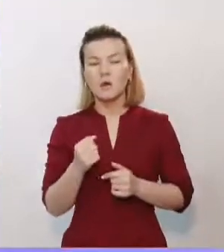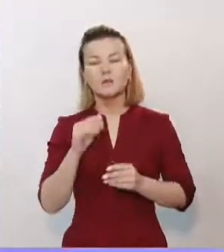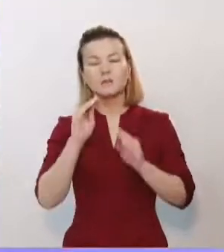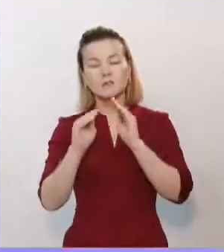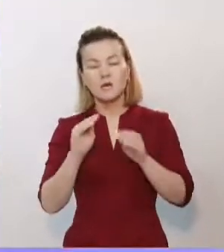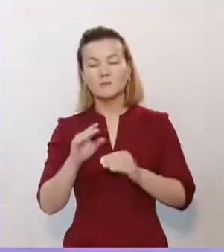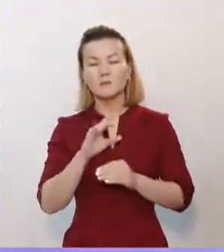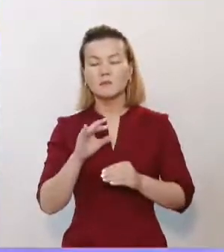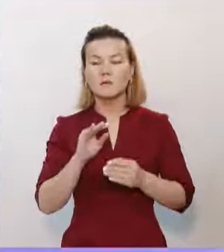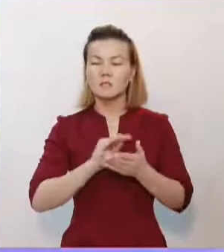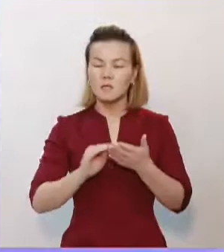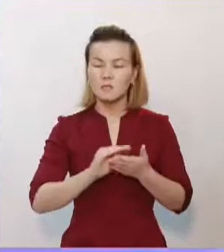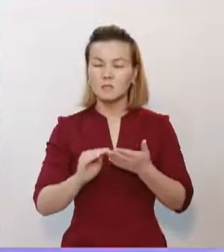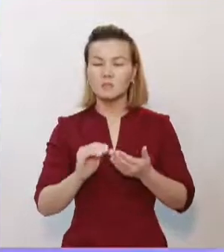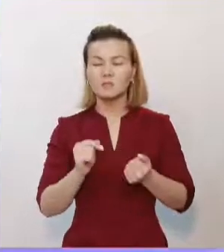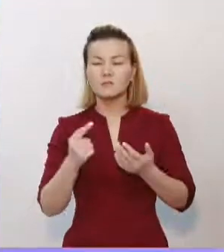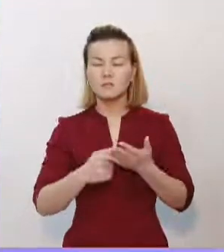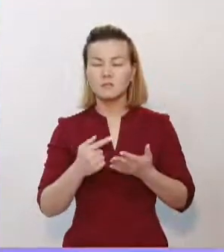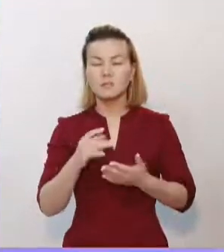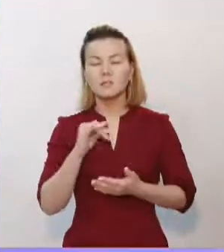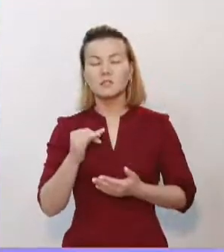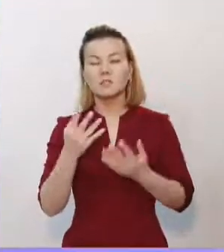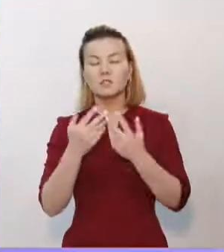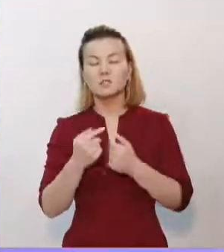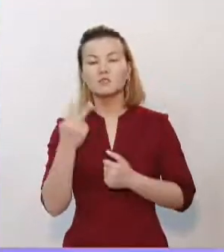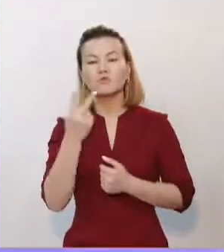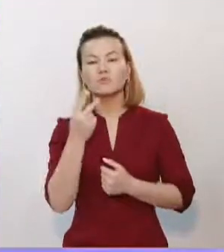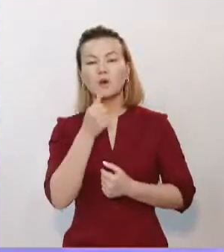тетрадь и решите двумя способами.